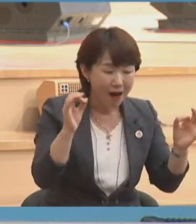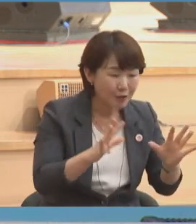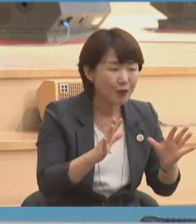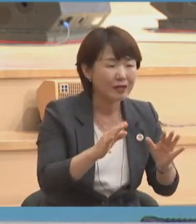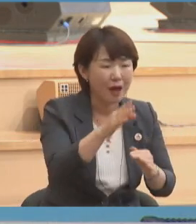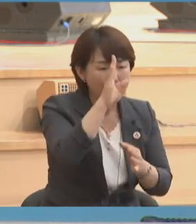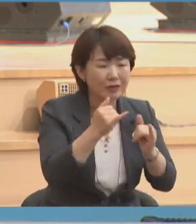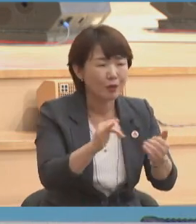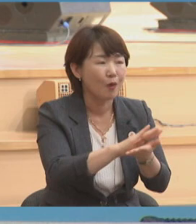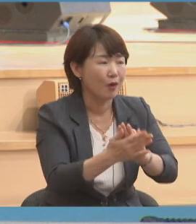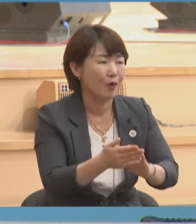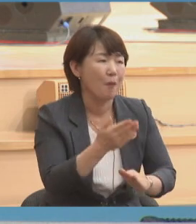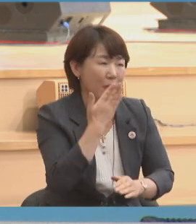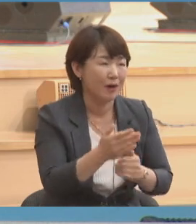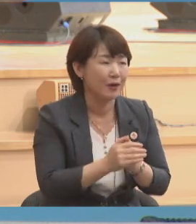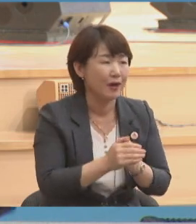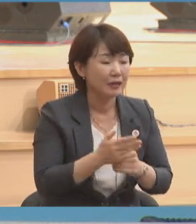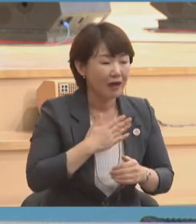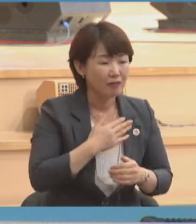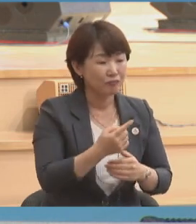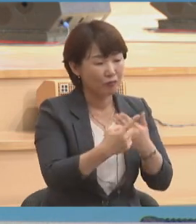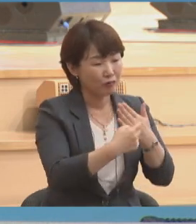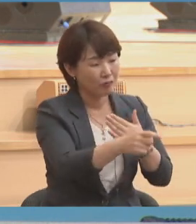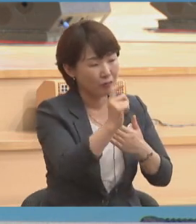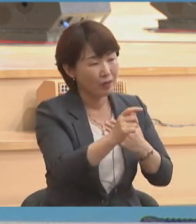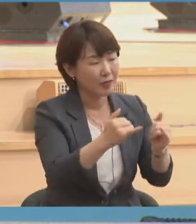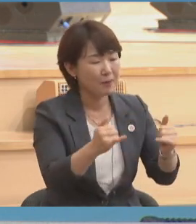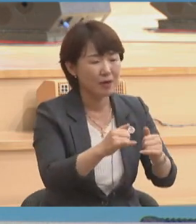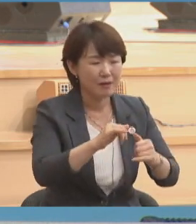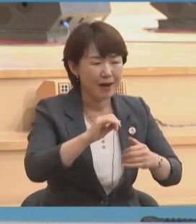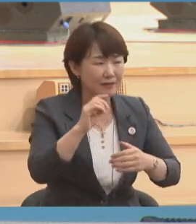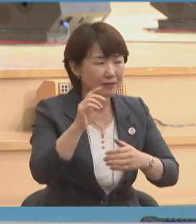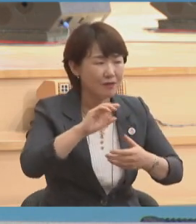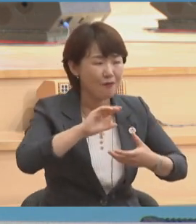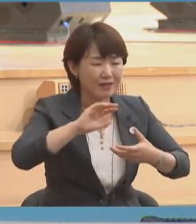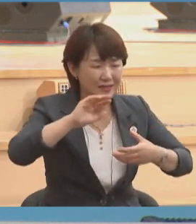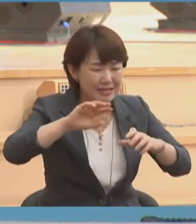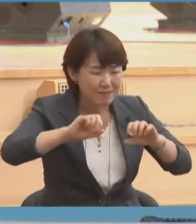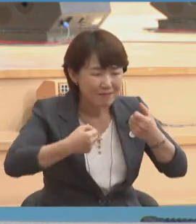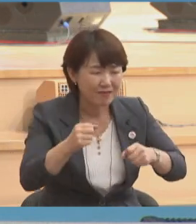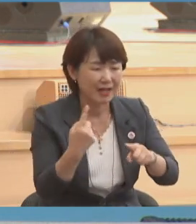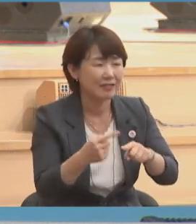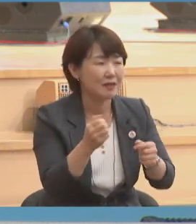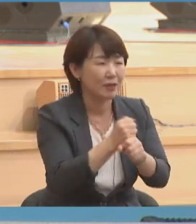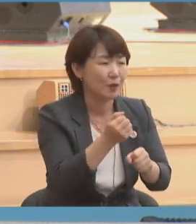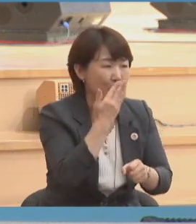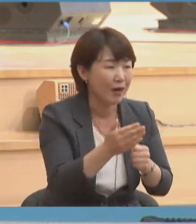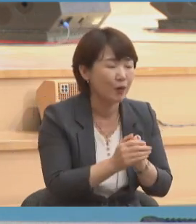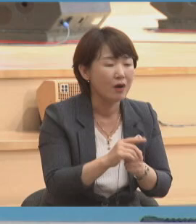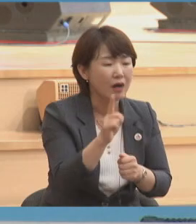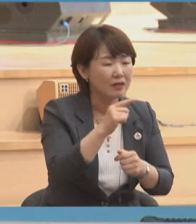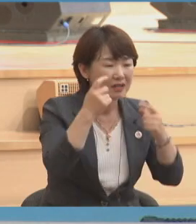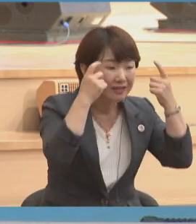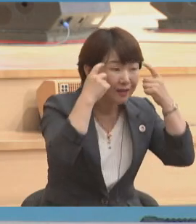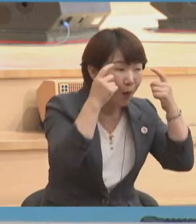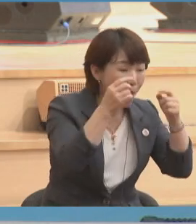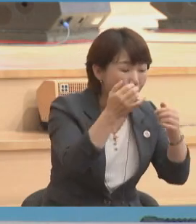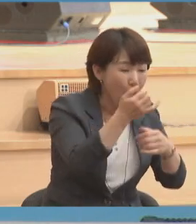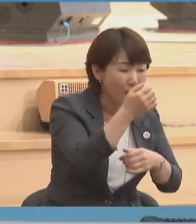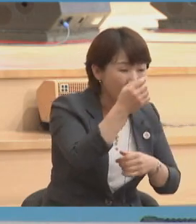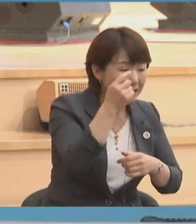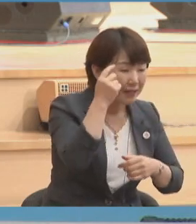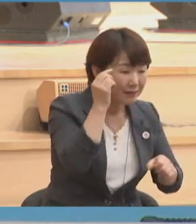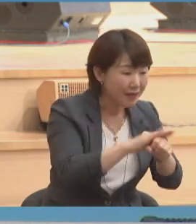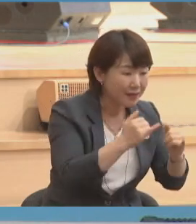수 있습니다. 나는 멀쩡한 사람을 야수로 만들 수 있습니다. 나는 지혜로운 사람을 우매자로 만들 수 있습니다. 나는